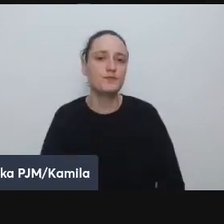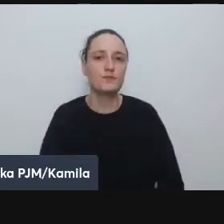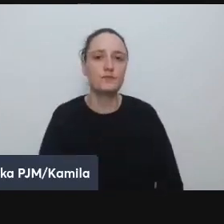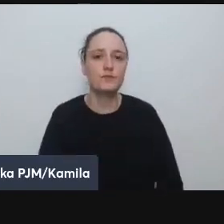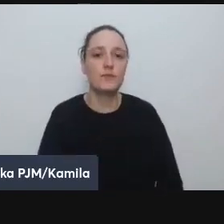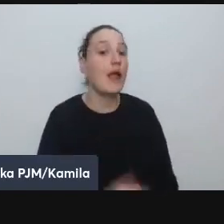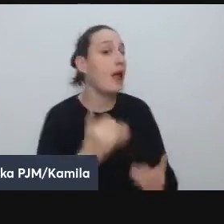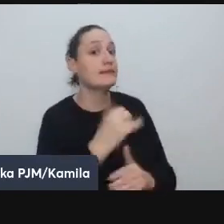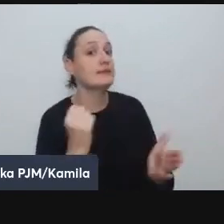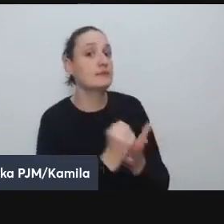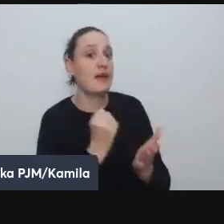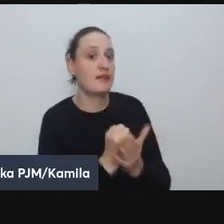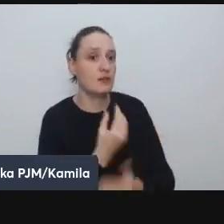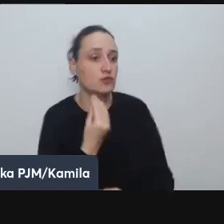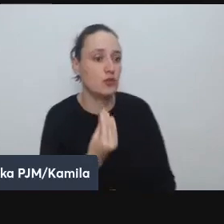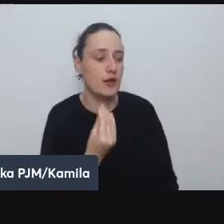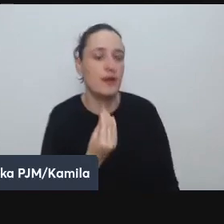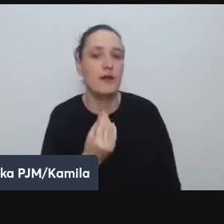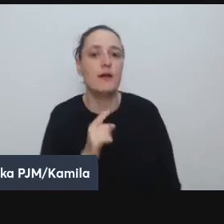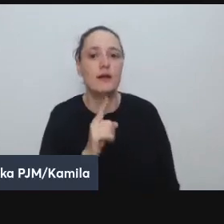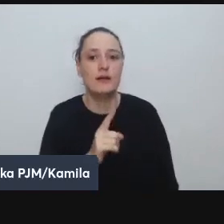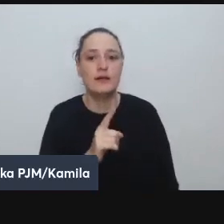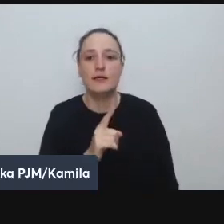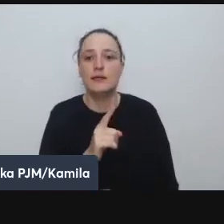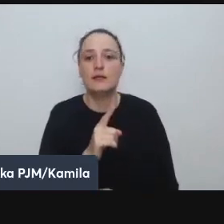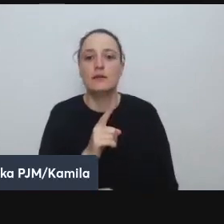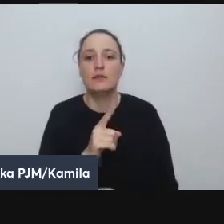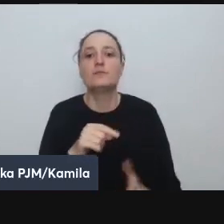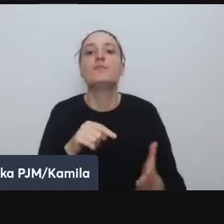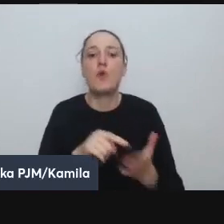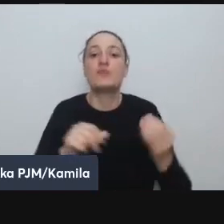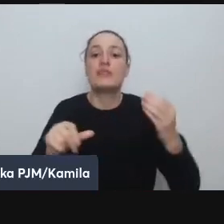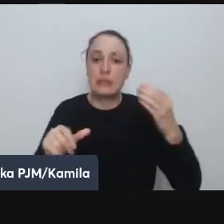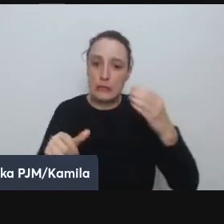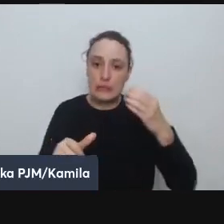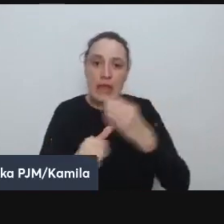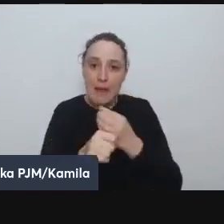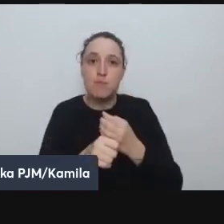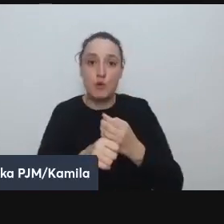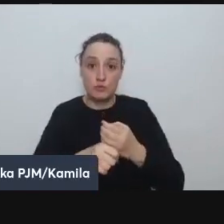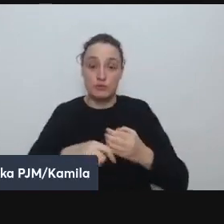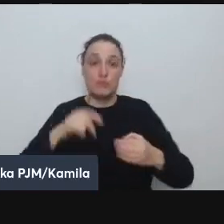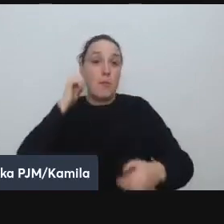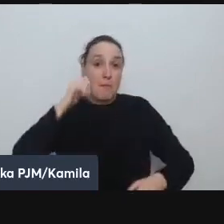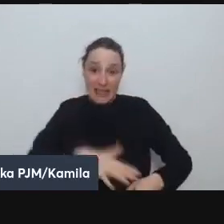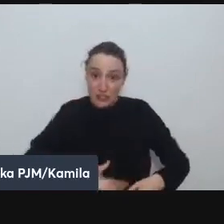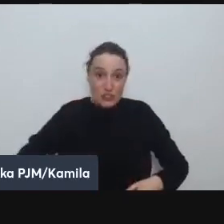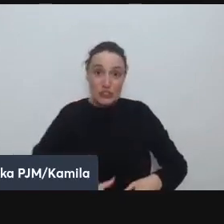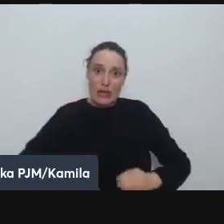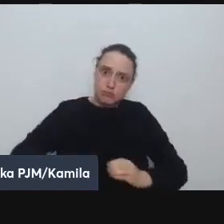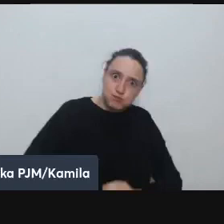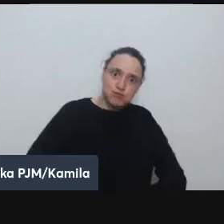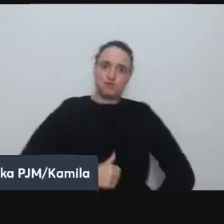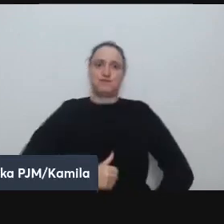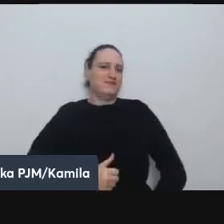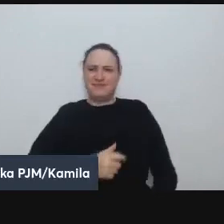jednym, że tam nic nie jest w stanie, jakby tampon nie przejdzie do macicy, nie? To... I to nie tylko u młodszych